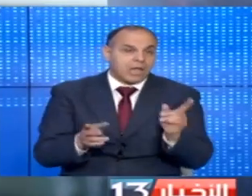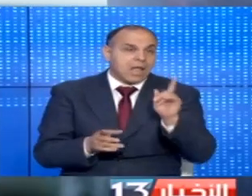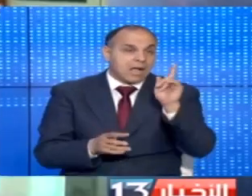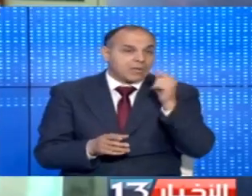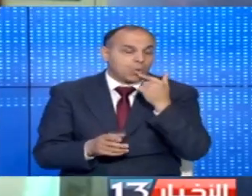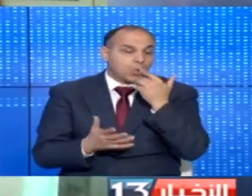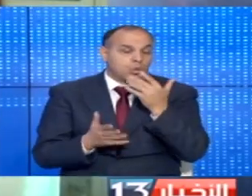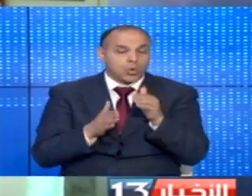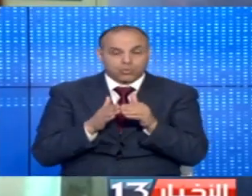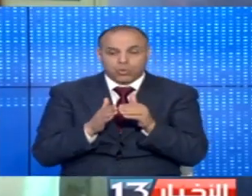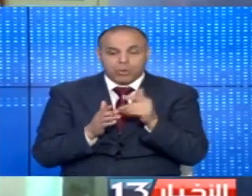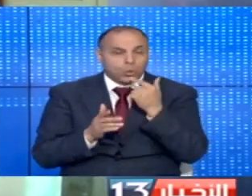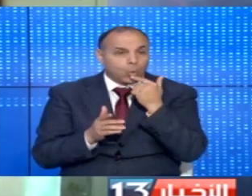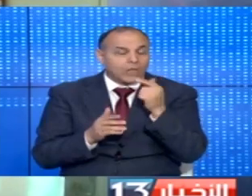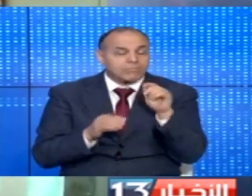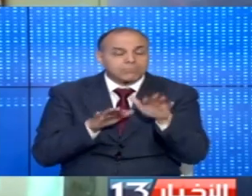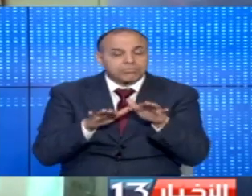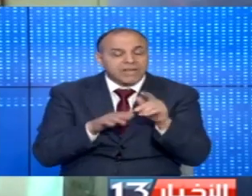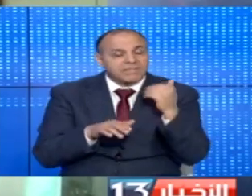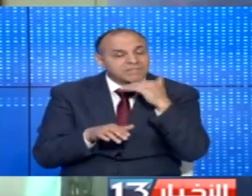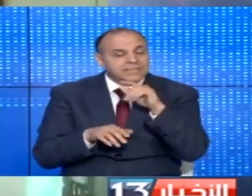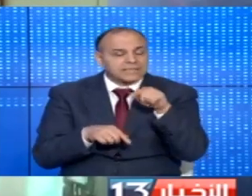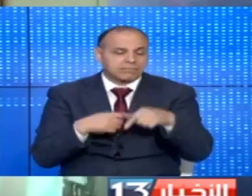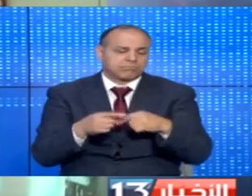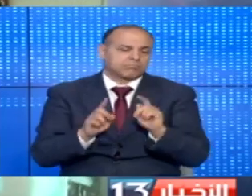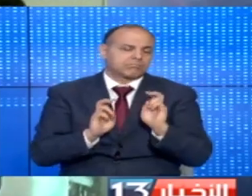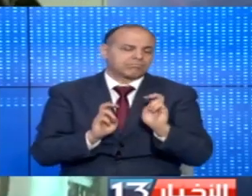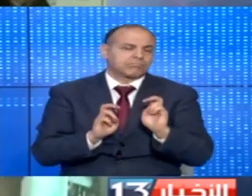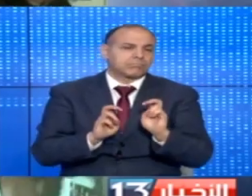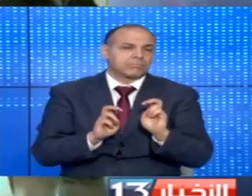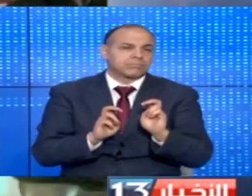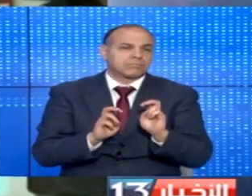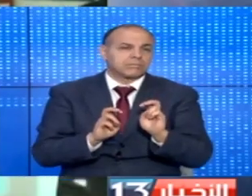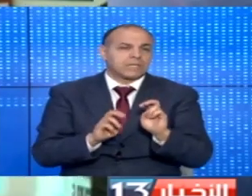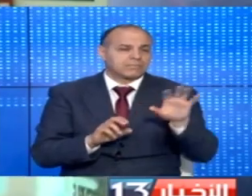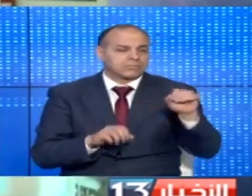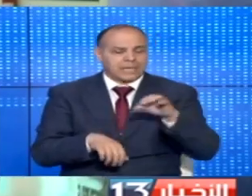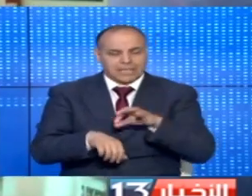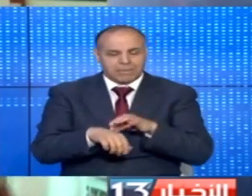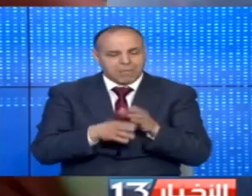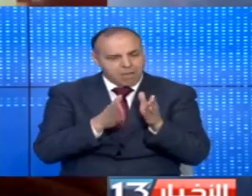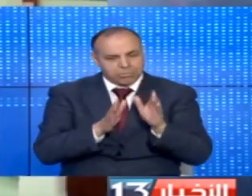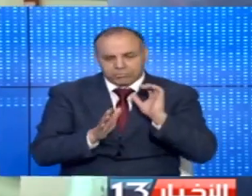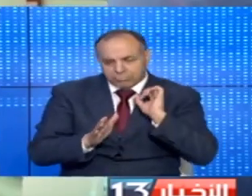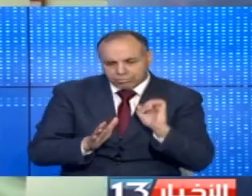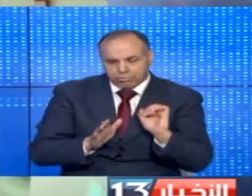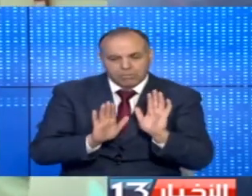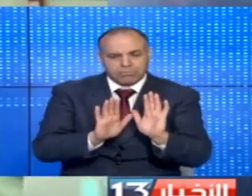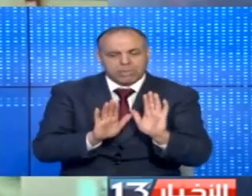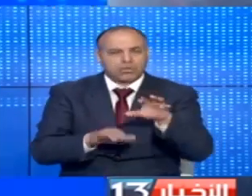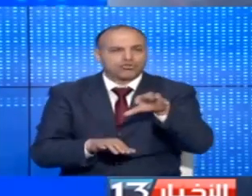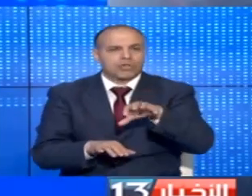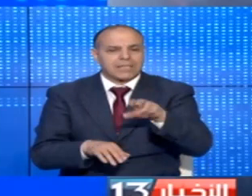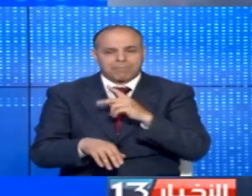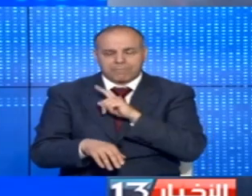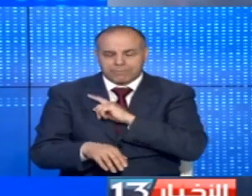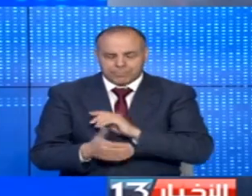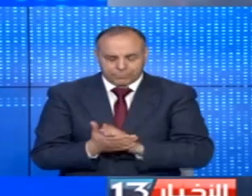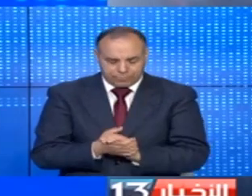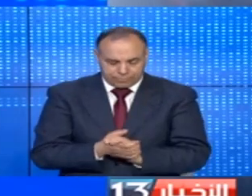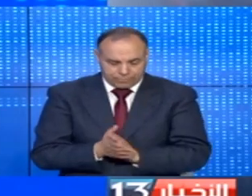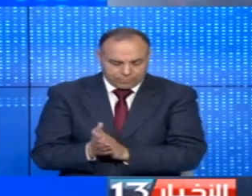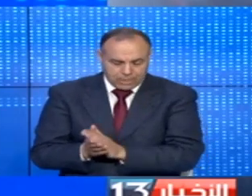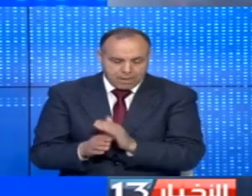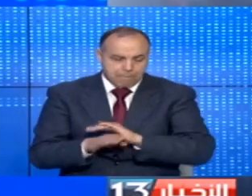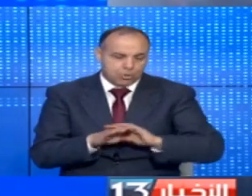هم يطالبون باجراءات دائمه بانتداب طبيب على ذمه الجهه في